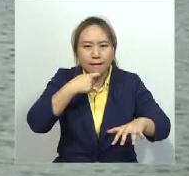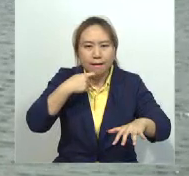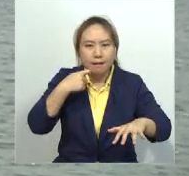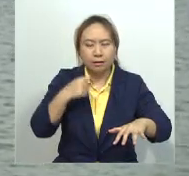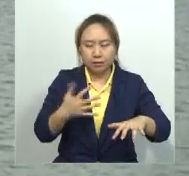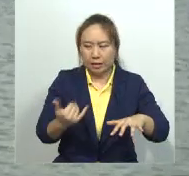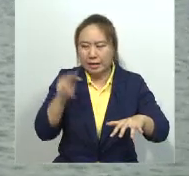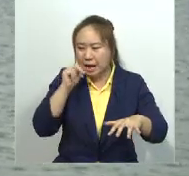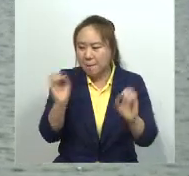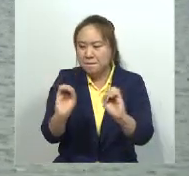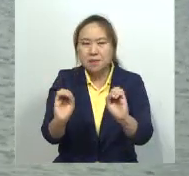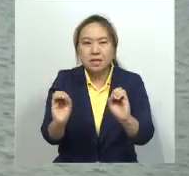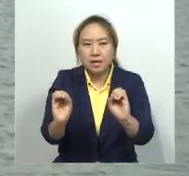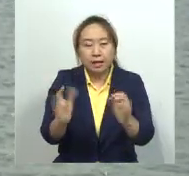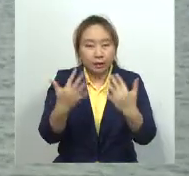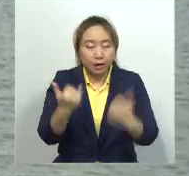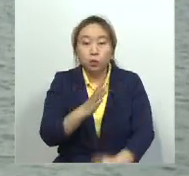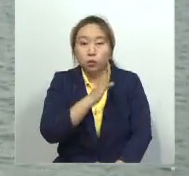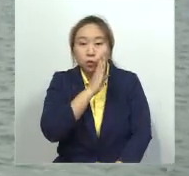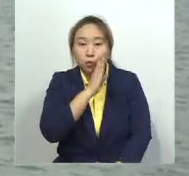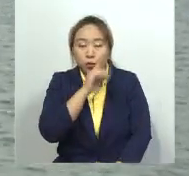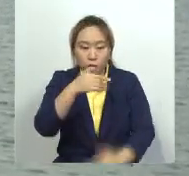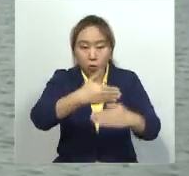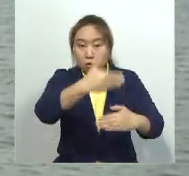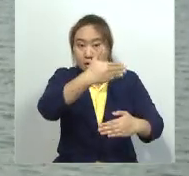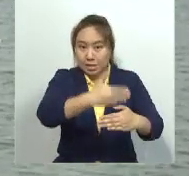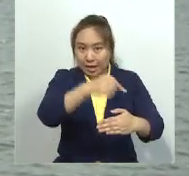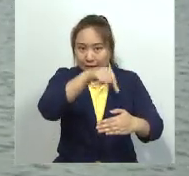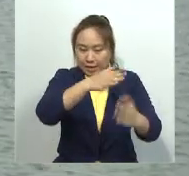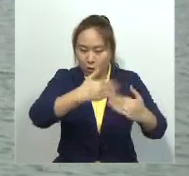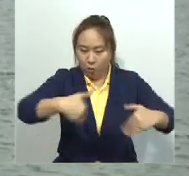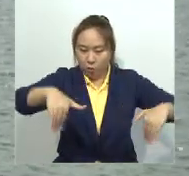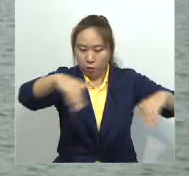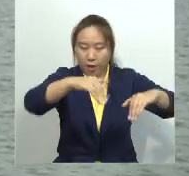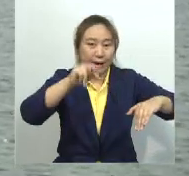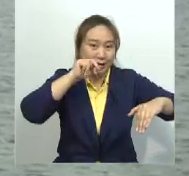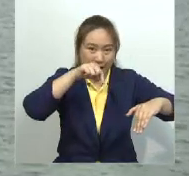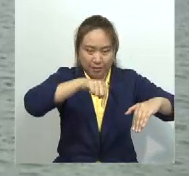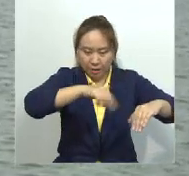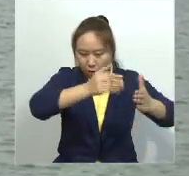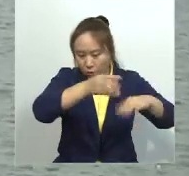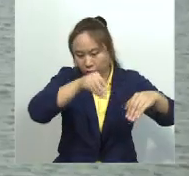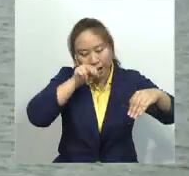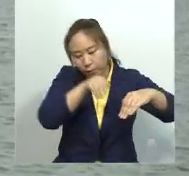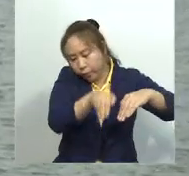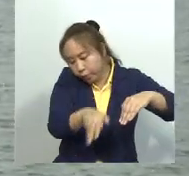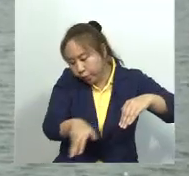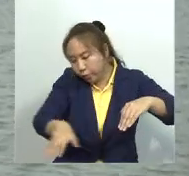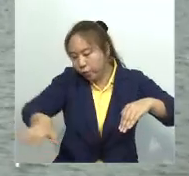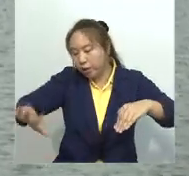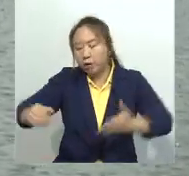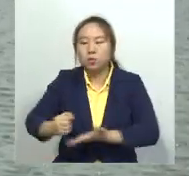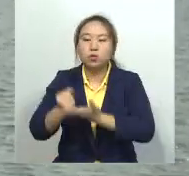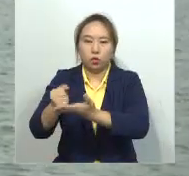นนี้ก็ถ้าเราได้น้ำตรงเขื่อนลำปะทาวเนี่ยมาเติมเนี่ยก็จะในช่วงฤดูแล้งเนี่ยก็จะแก้ไขปัญหาให้